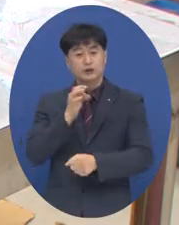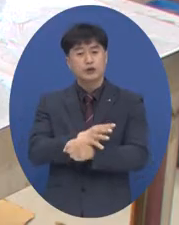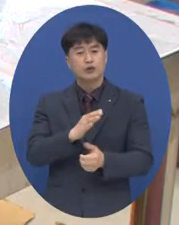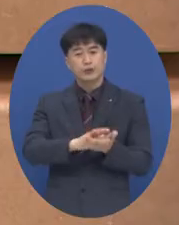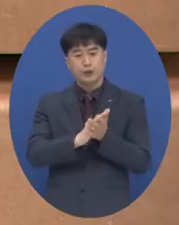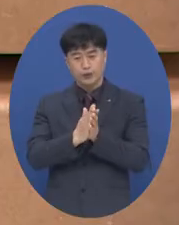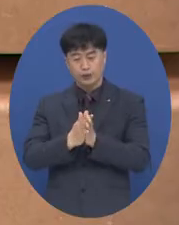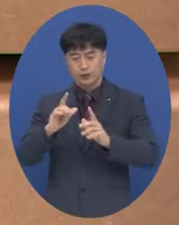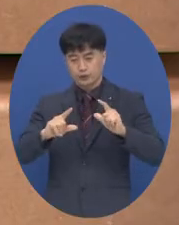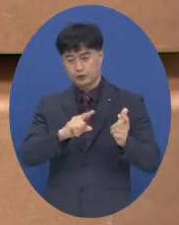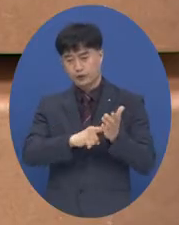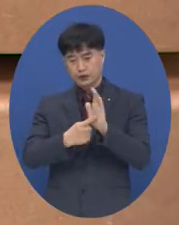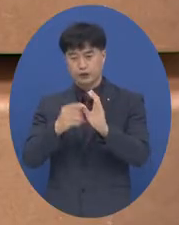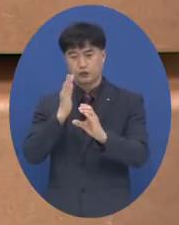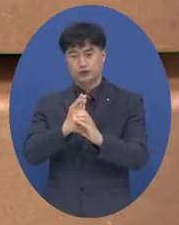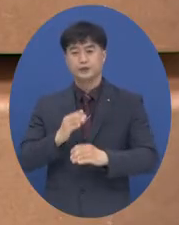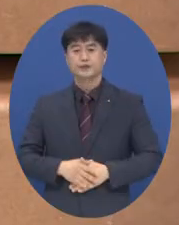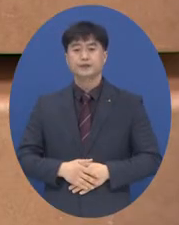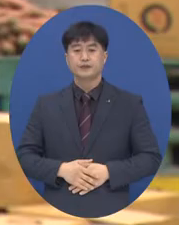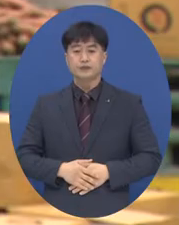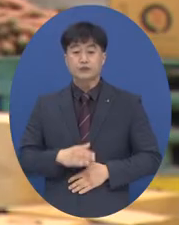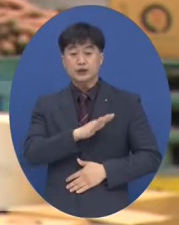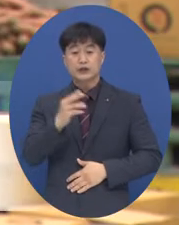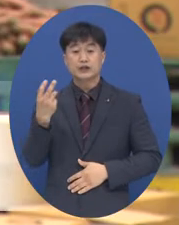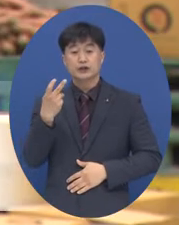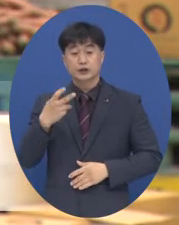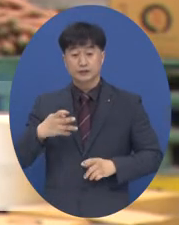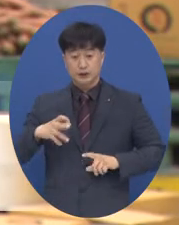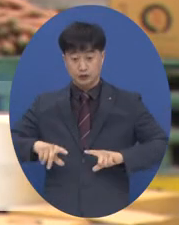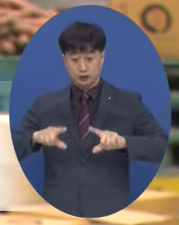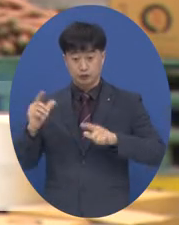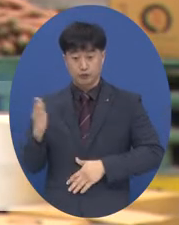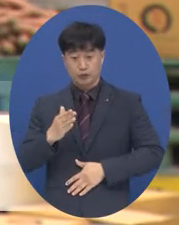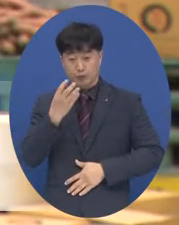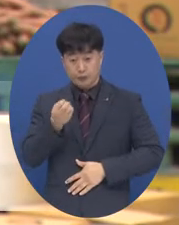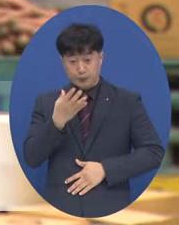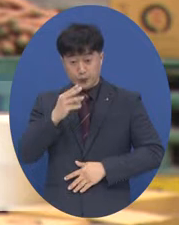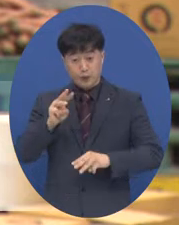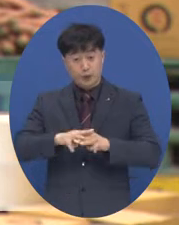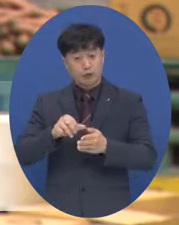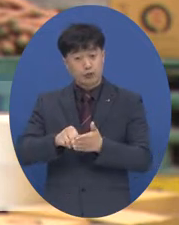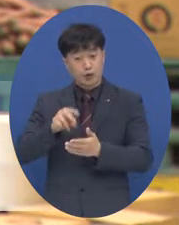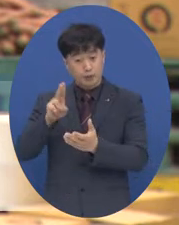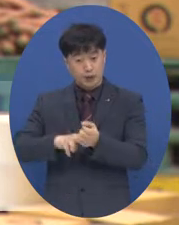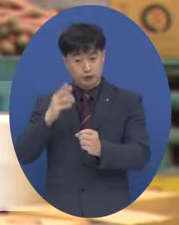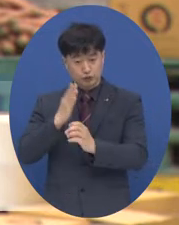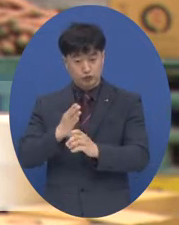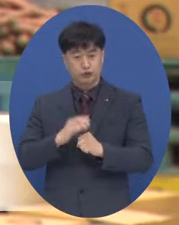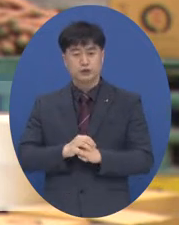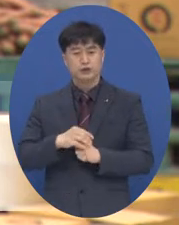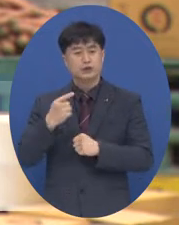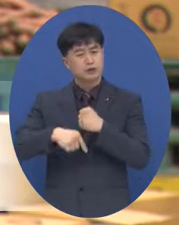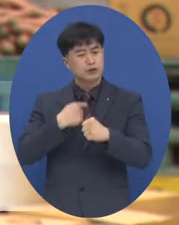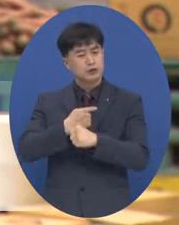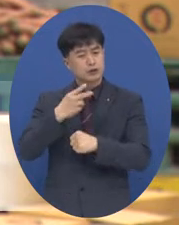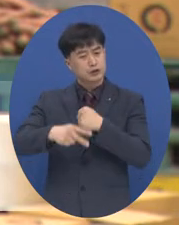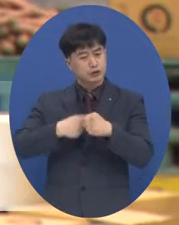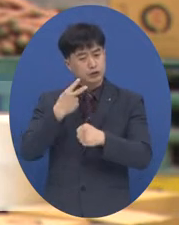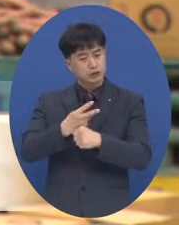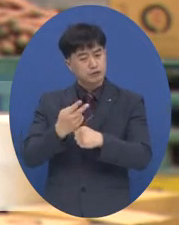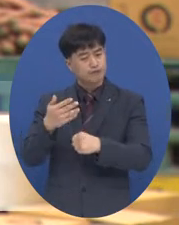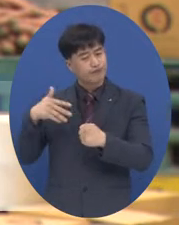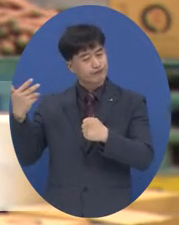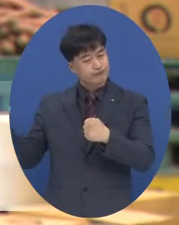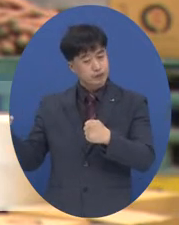소비의 변화가 눈에 띄게 나타나고 있습니다. 저희는 2017년부터 못난이 농산물을 판매하고 있는데요.